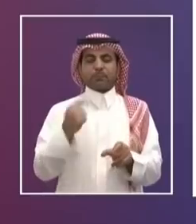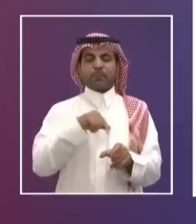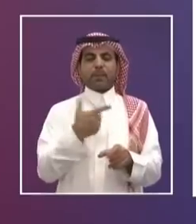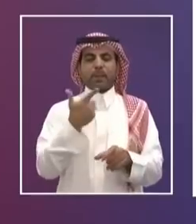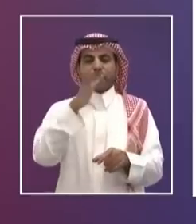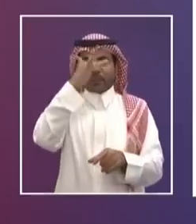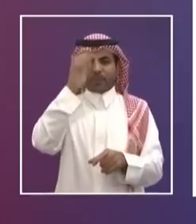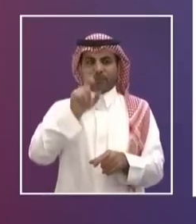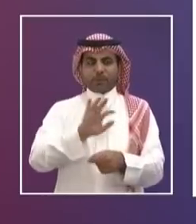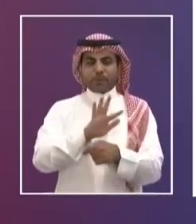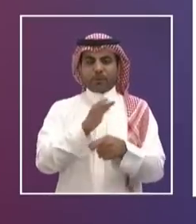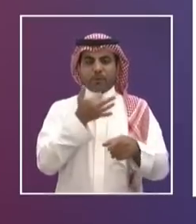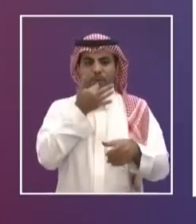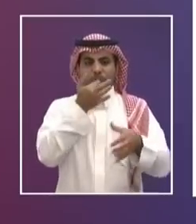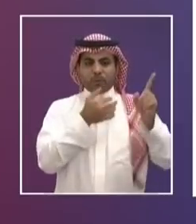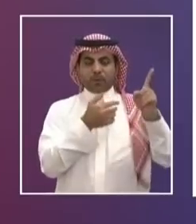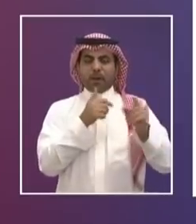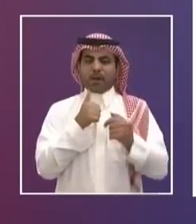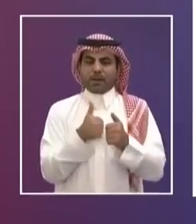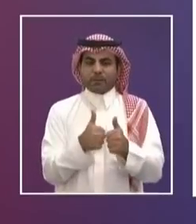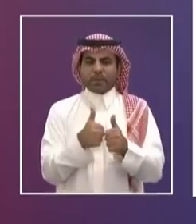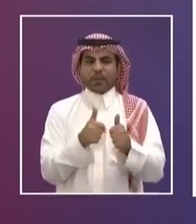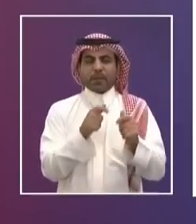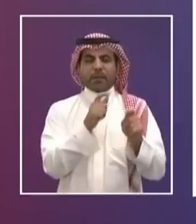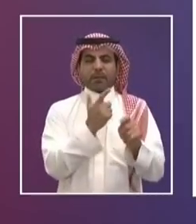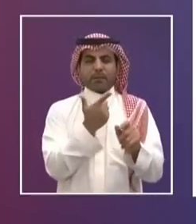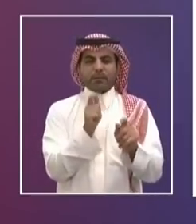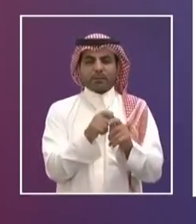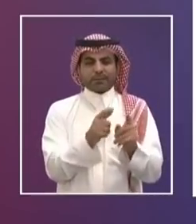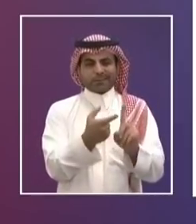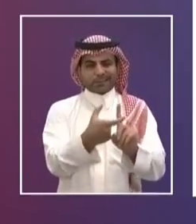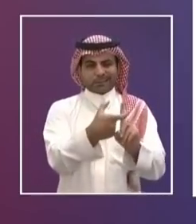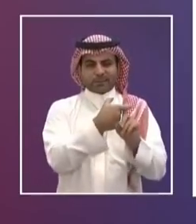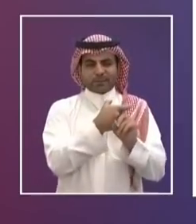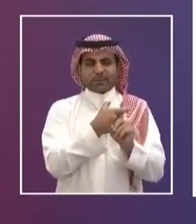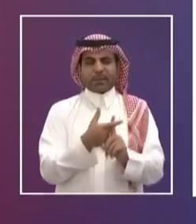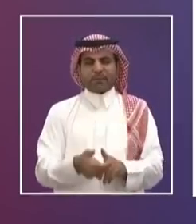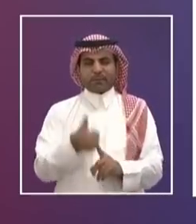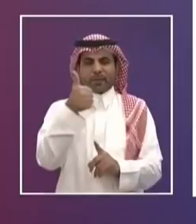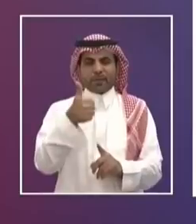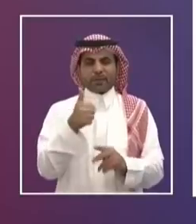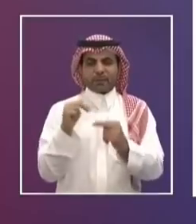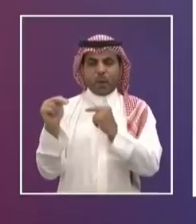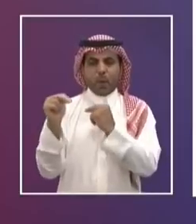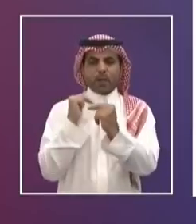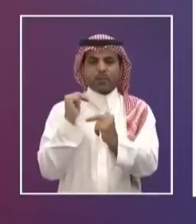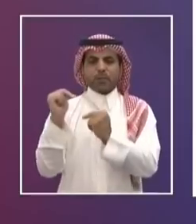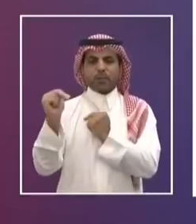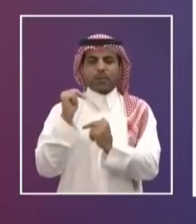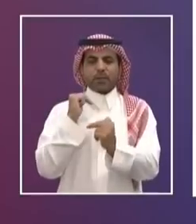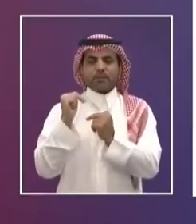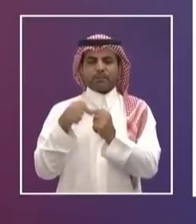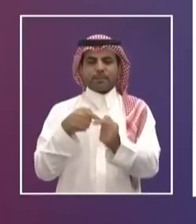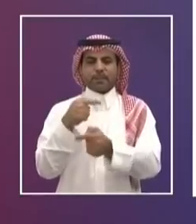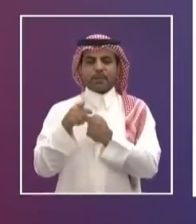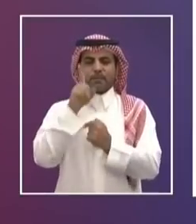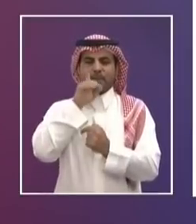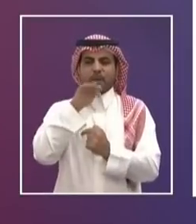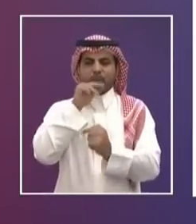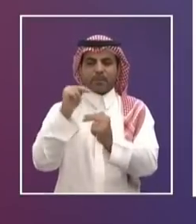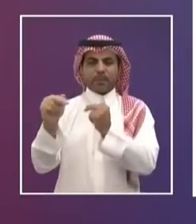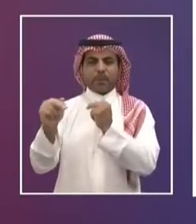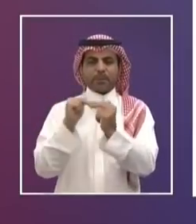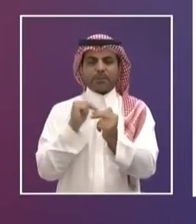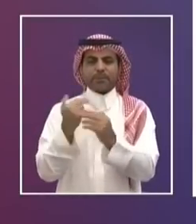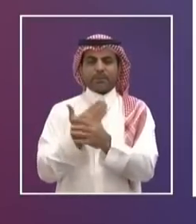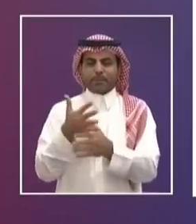بفيروس كورونا أو كلاهما، الأفضل عند العزل أن يكون هناك تواصل مباشر مع هؤلاء